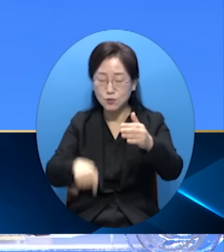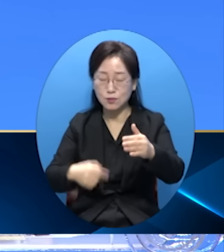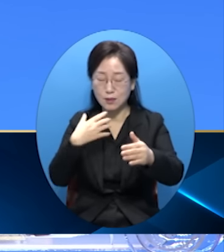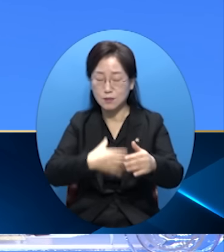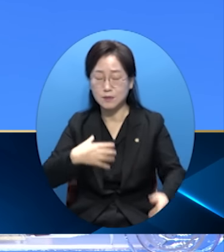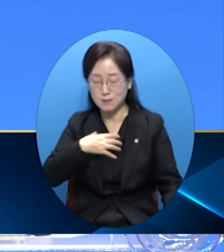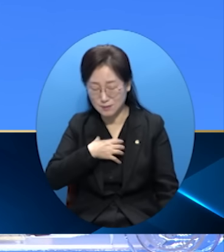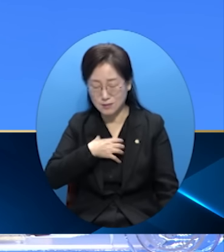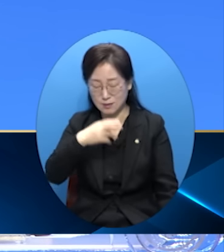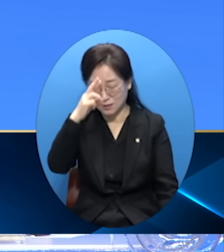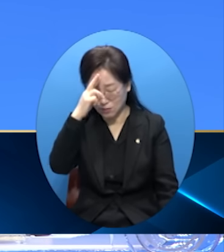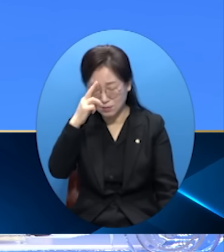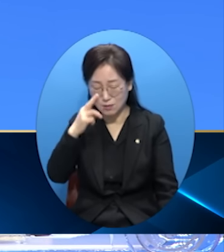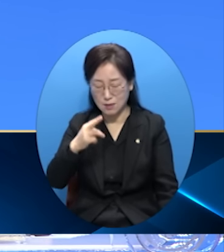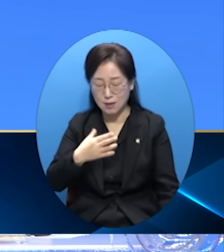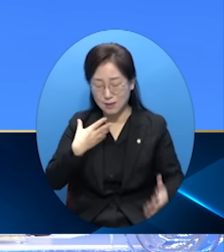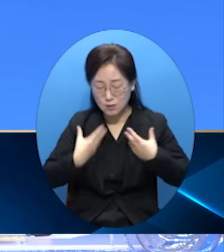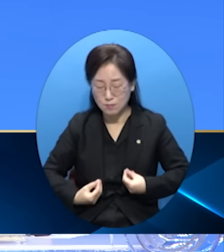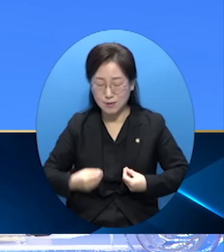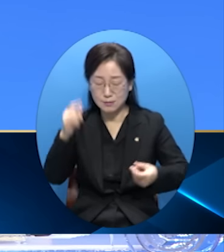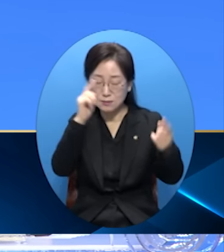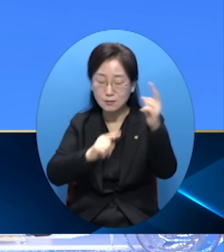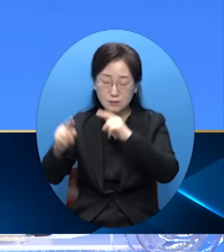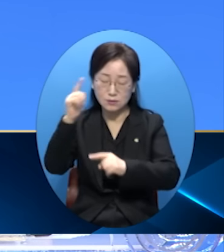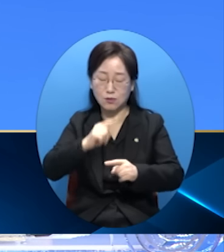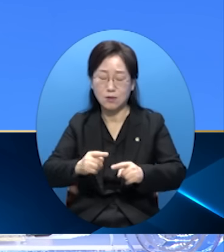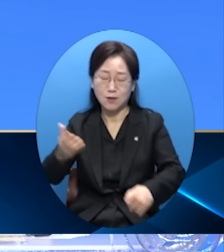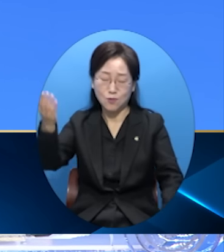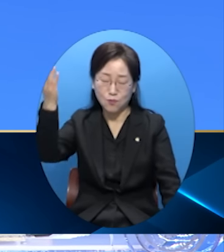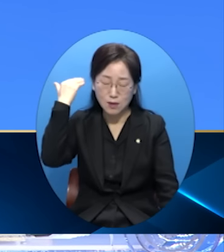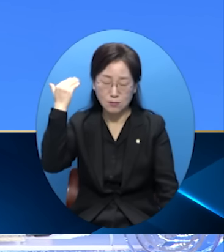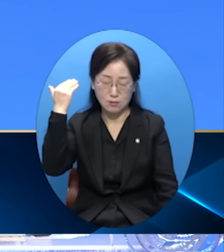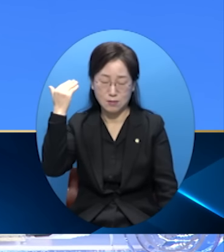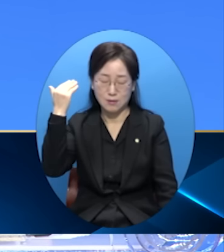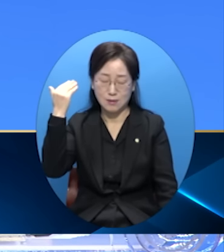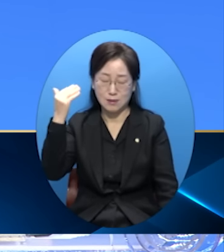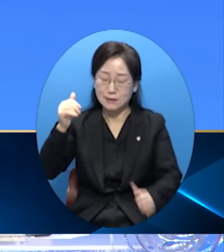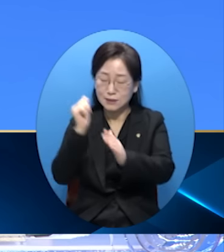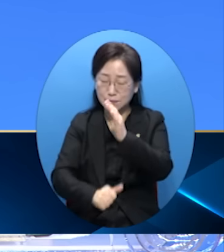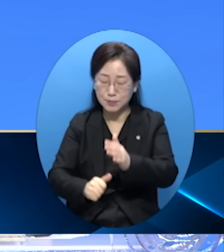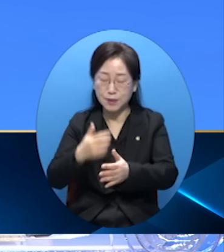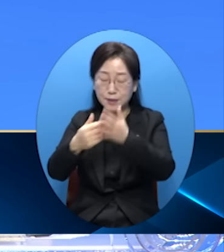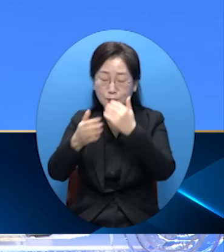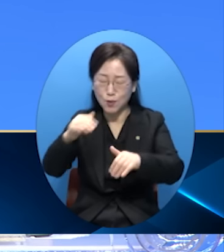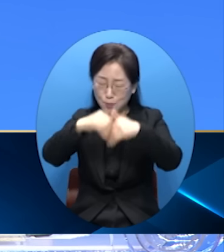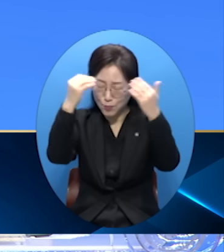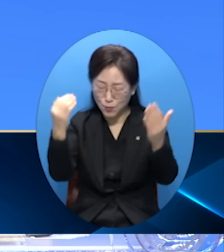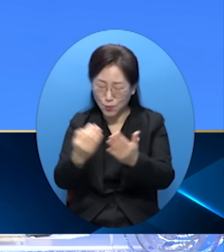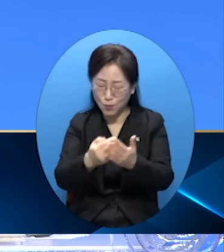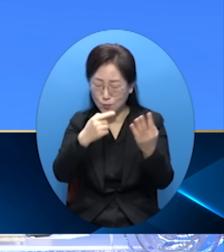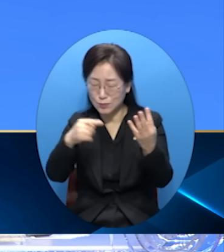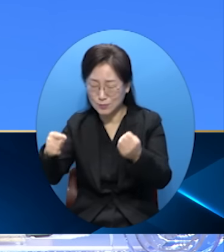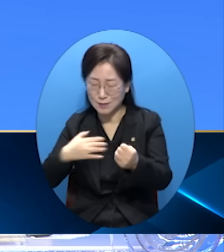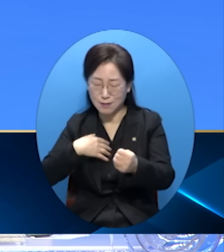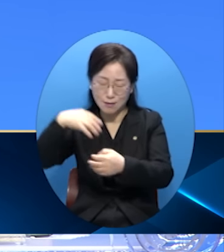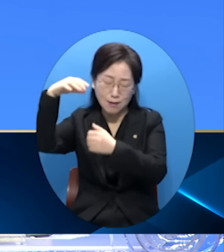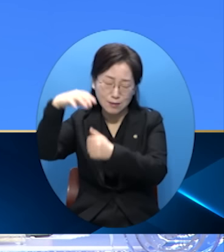염려, 근심, 걱정, 절망, 상처, 과거의 실패 경험, 이 모든 나를